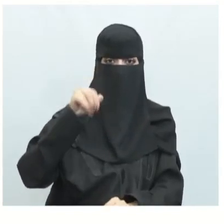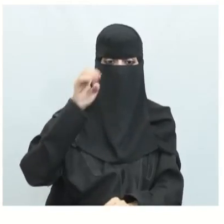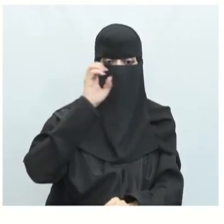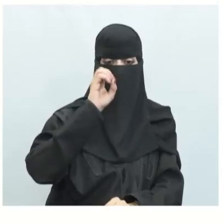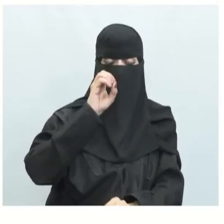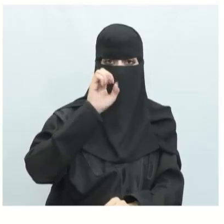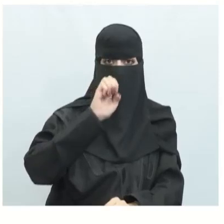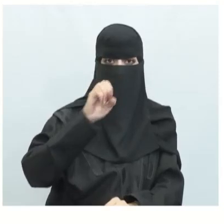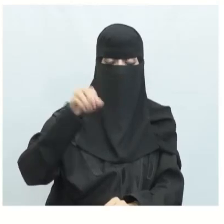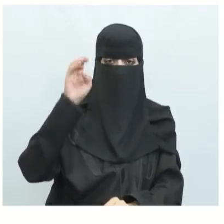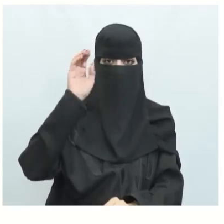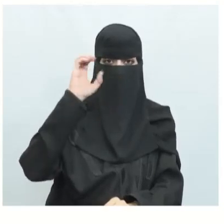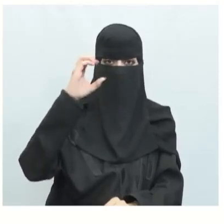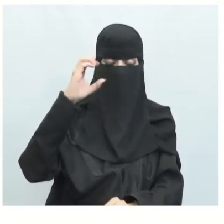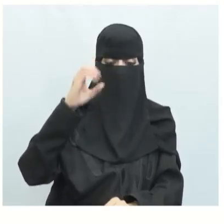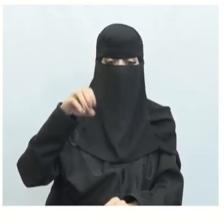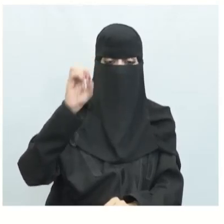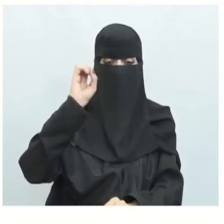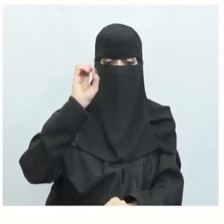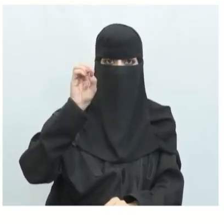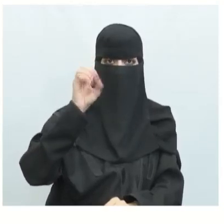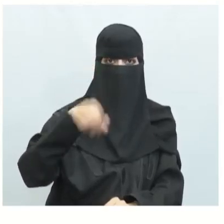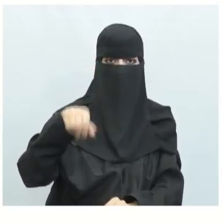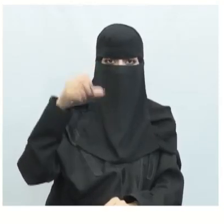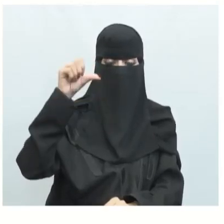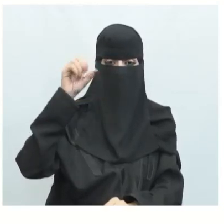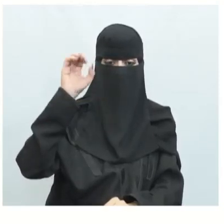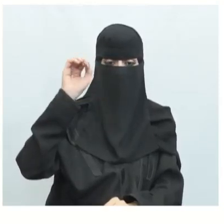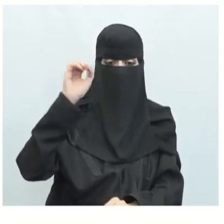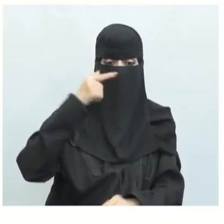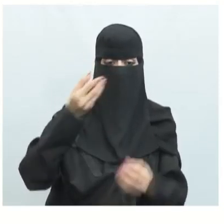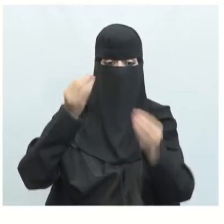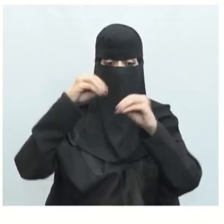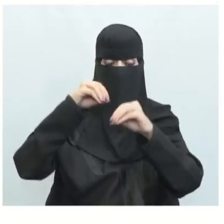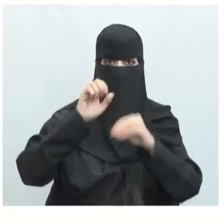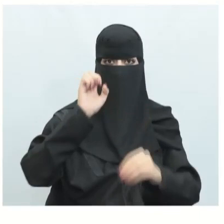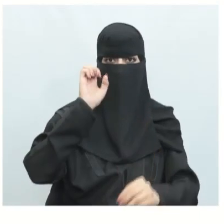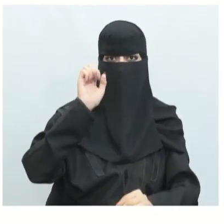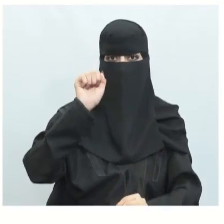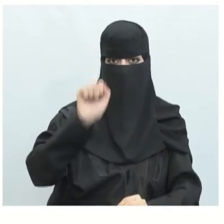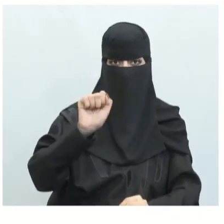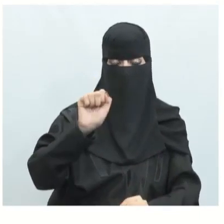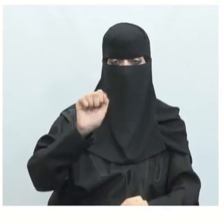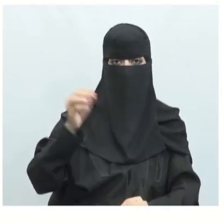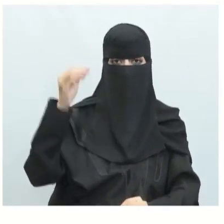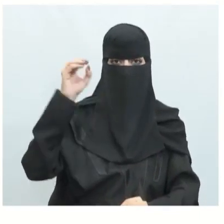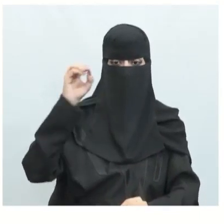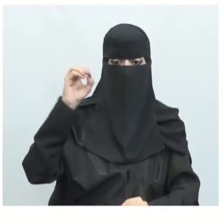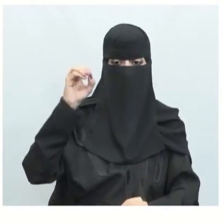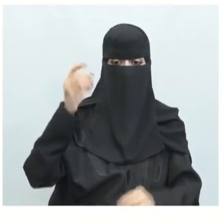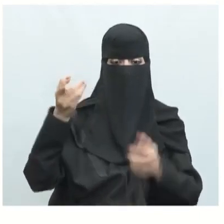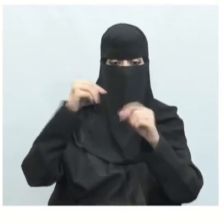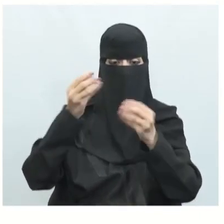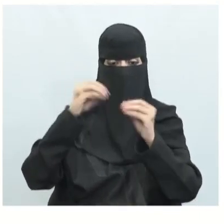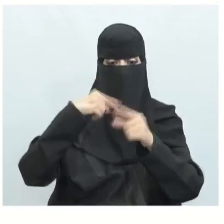والي واضاف هنا ما اللي تغير عندي هنا اضاف الاي والي هذه مضافه جديده